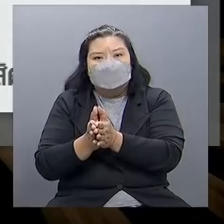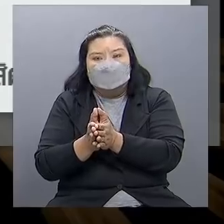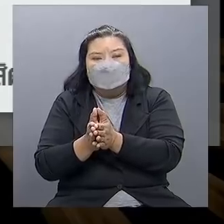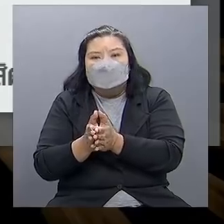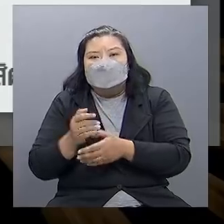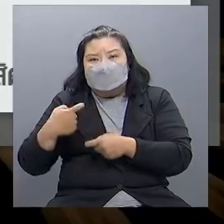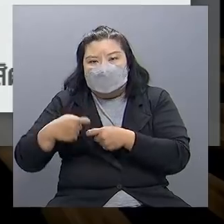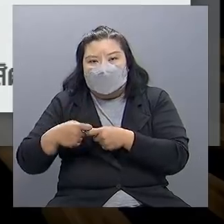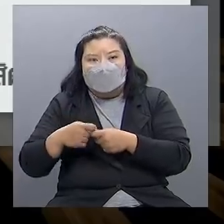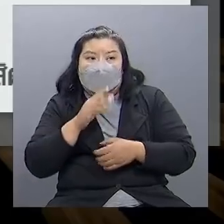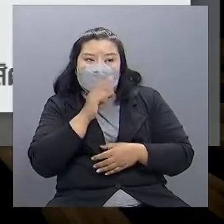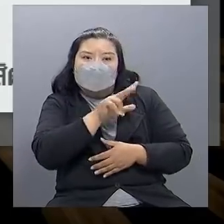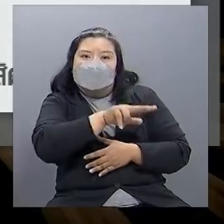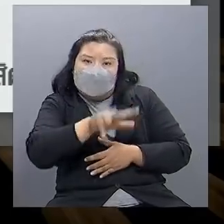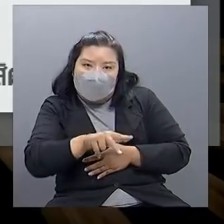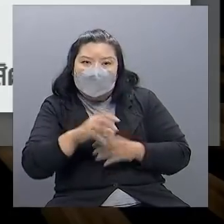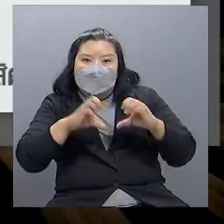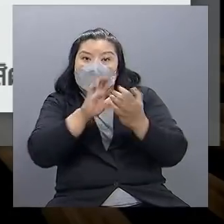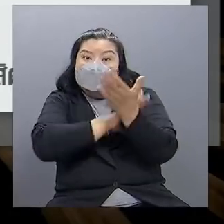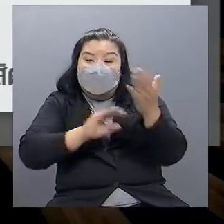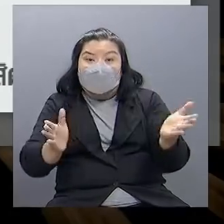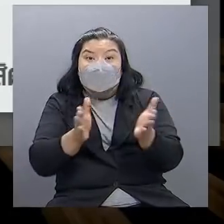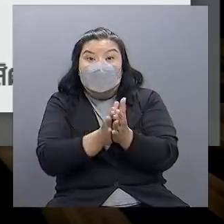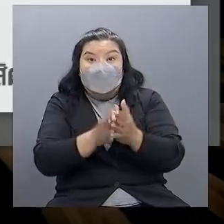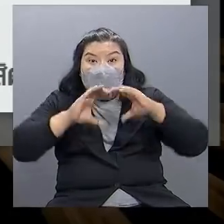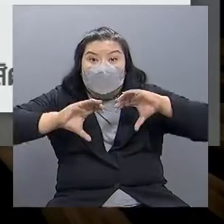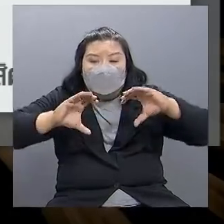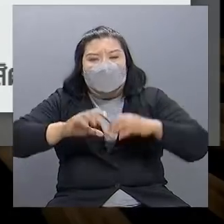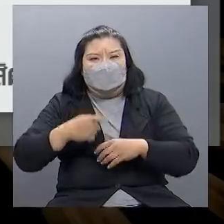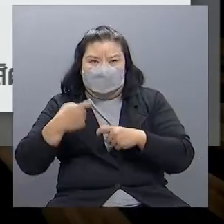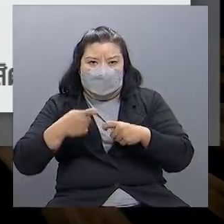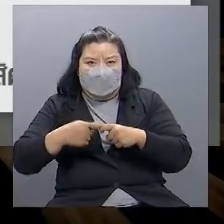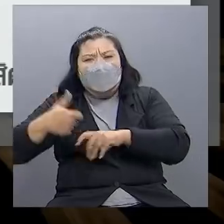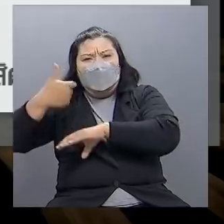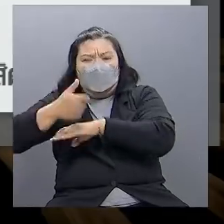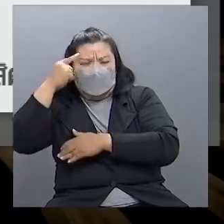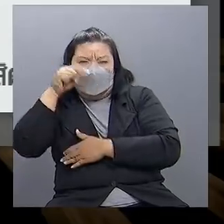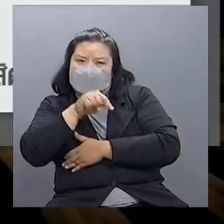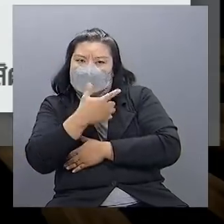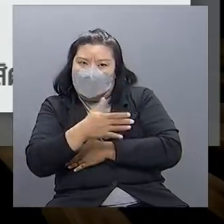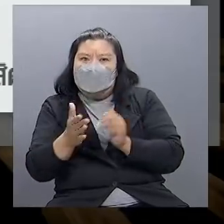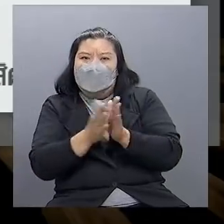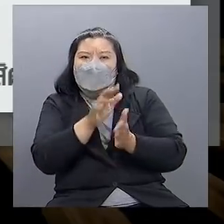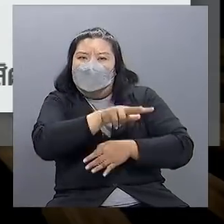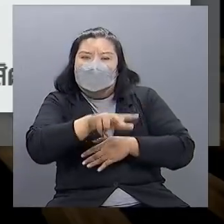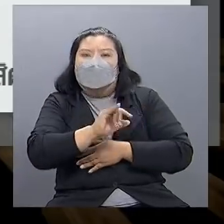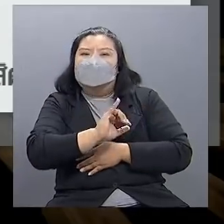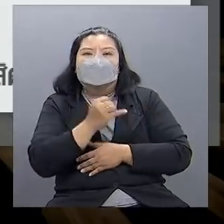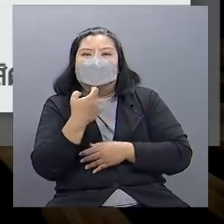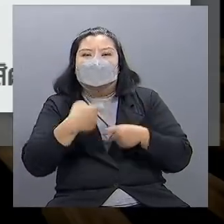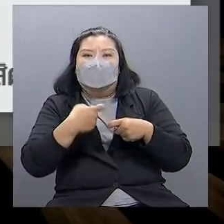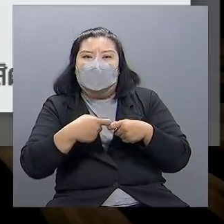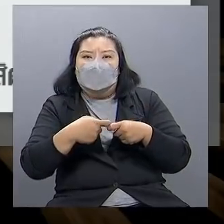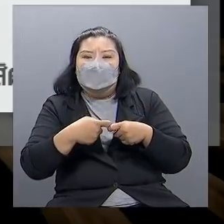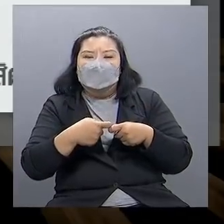ว่าเป็นเกมเสียงที่ผมช่วยกูจะเล่นแล้วมองเป็นเกมอันตรายดูแล้วว่าจะโดนโดนบีบโดนต่อรองในหลายๆเรื่องแต่